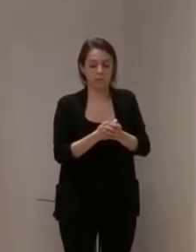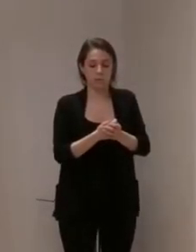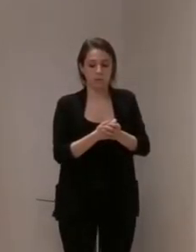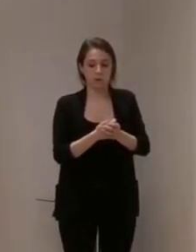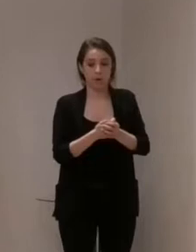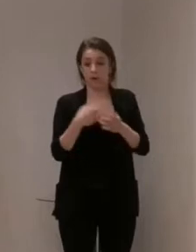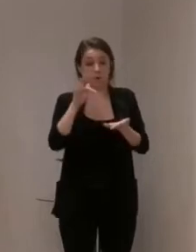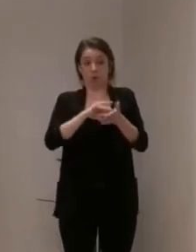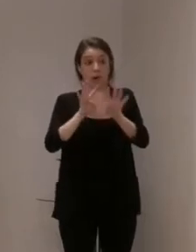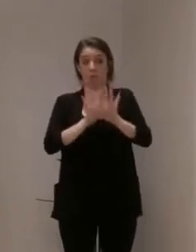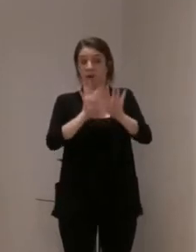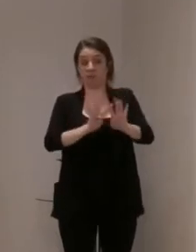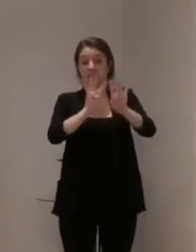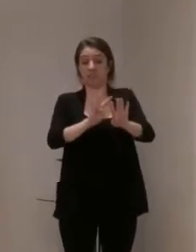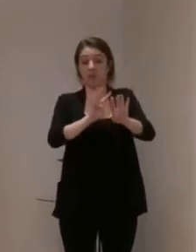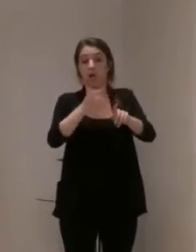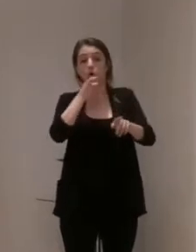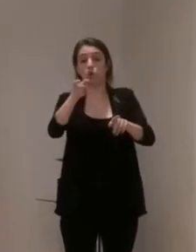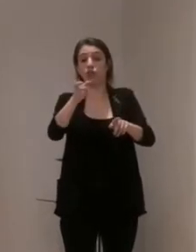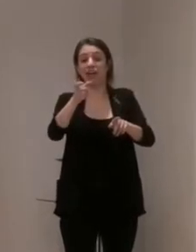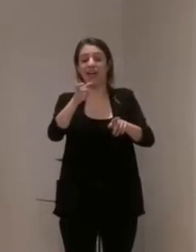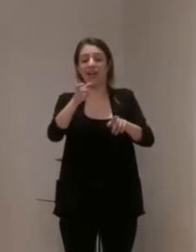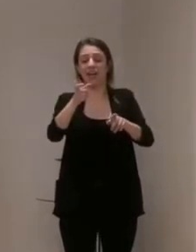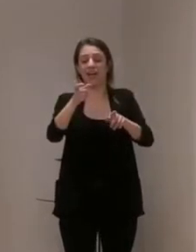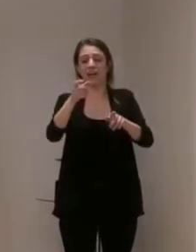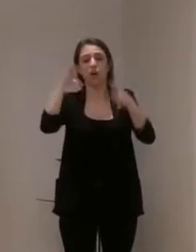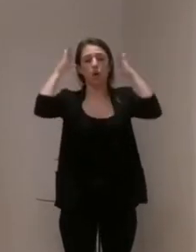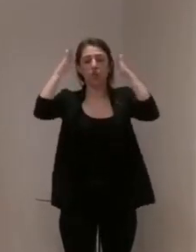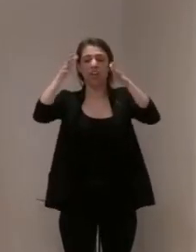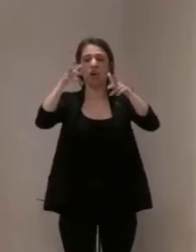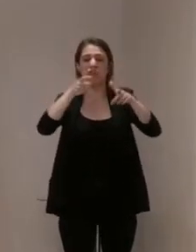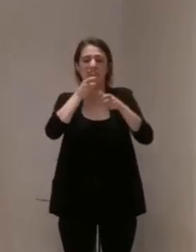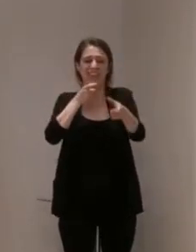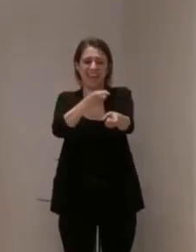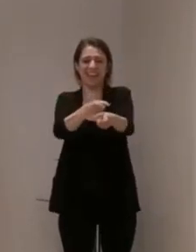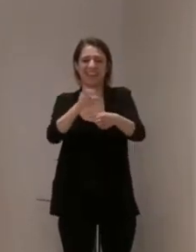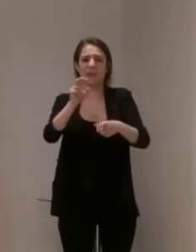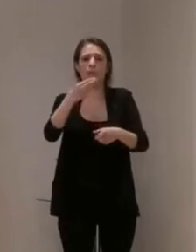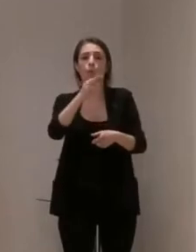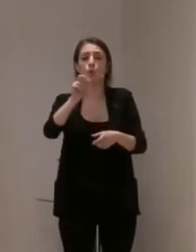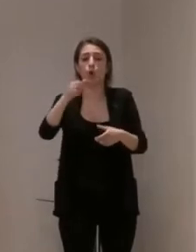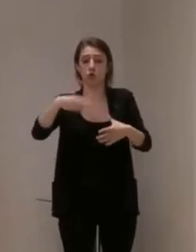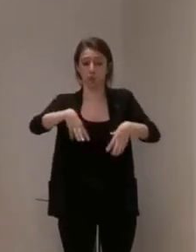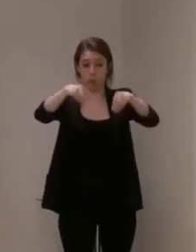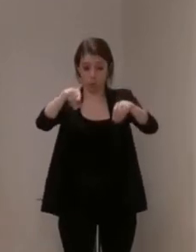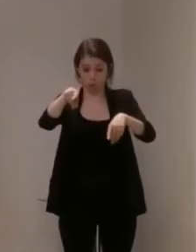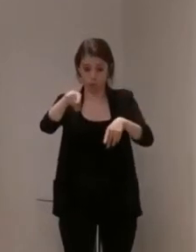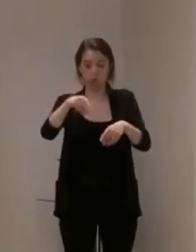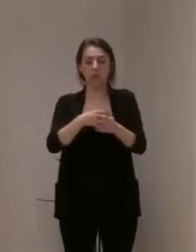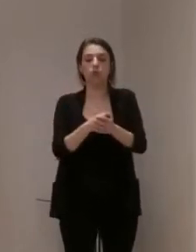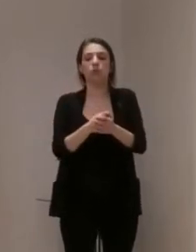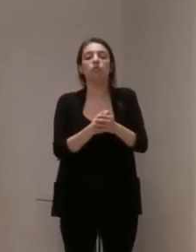una manifestació contra el Consell de Guerra de Burgos. El Consell de Guerra de Burgos va ser un